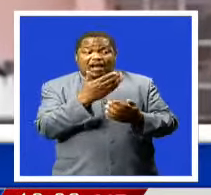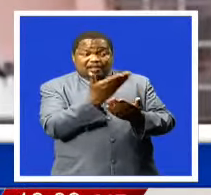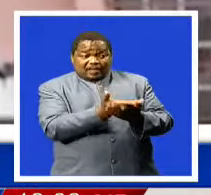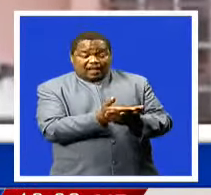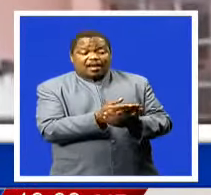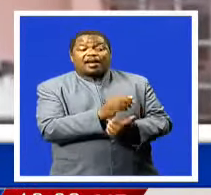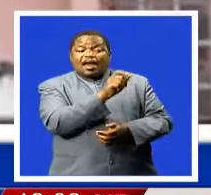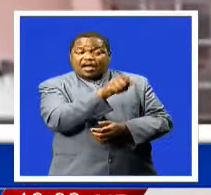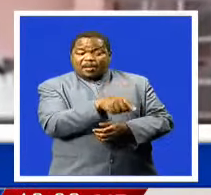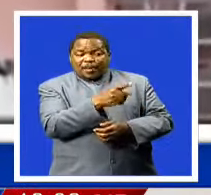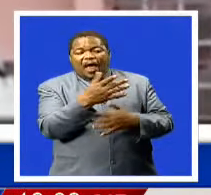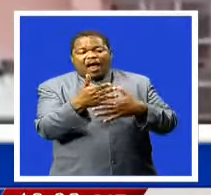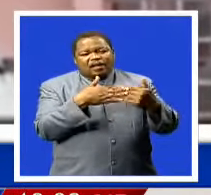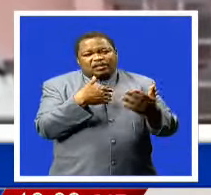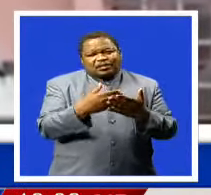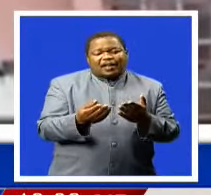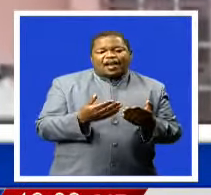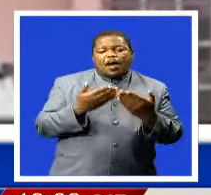uyasenweba sandla